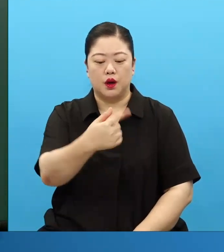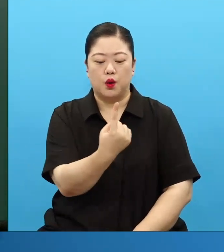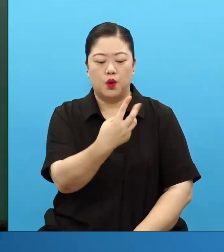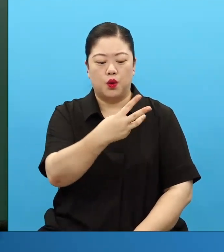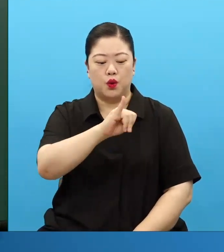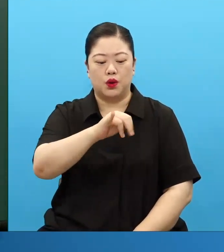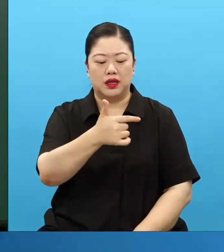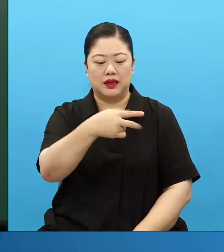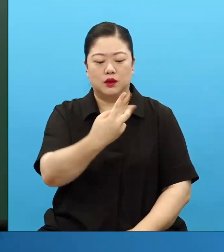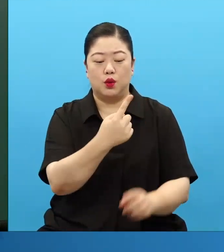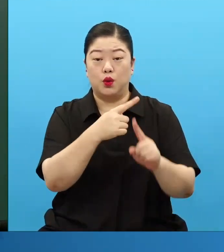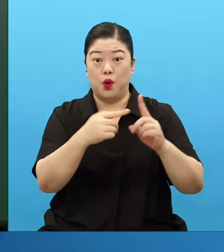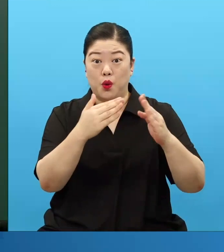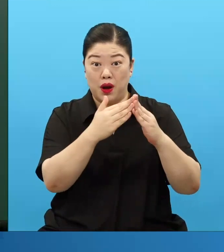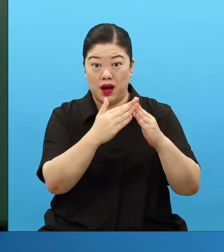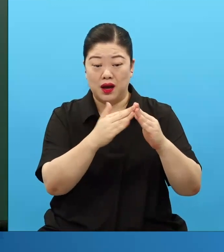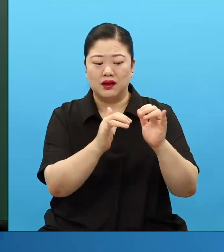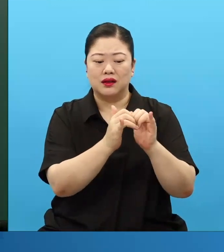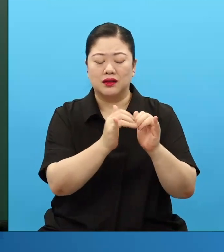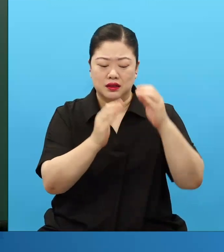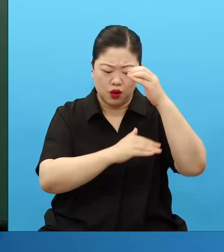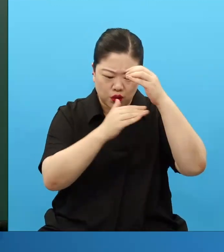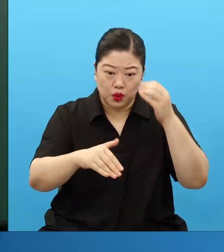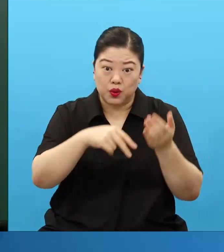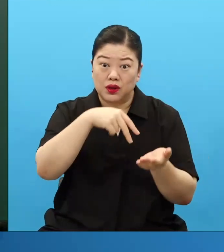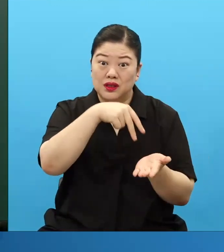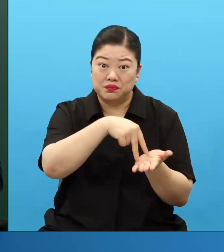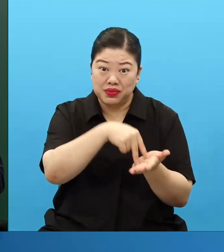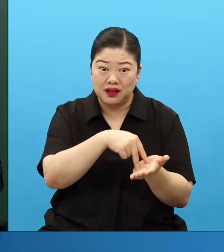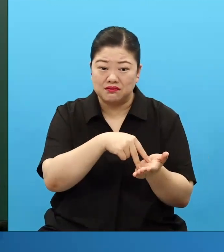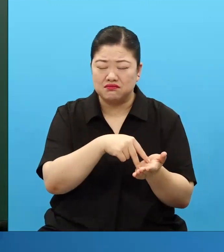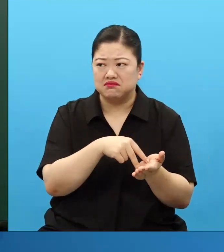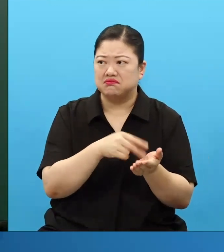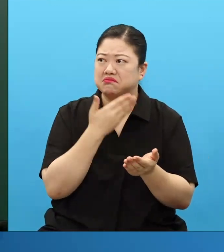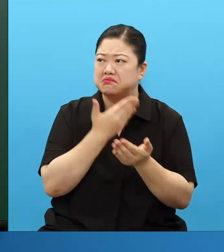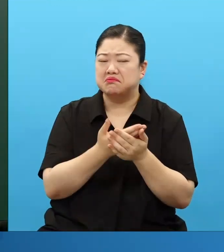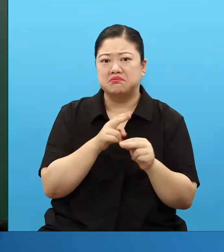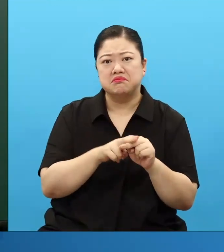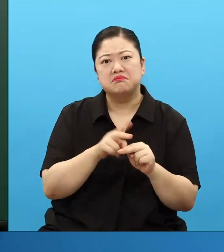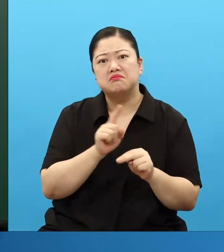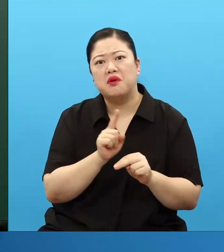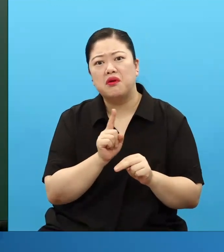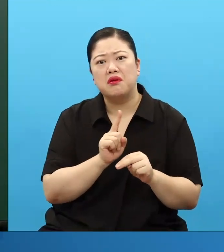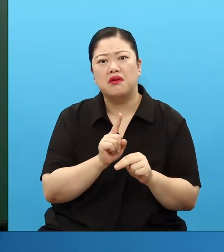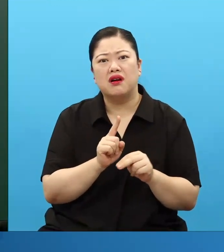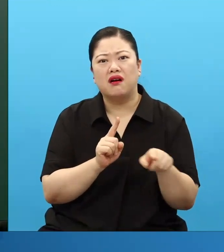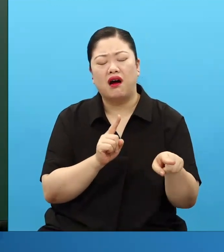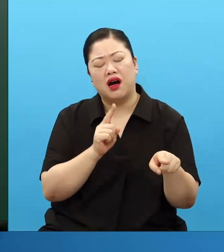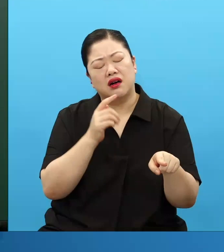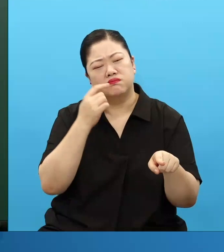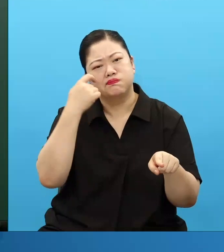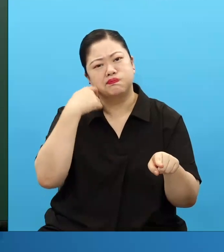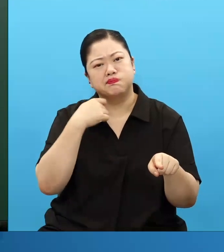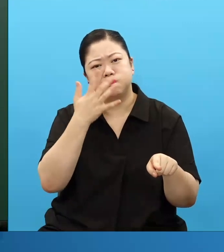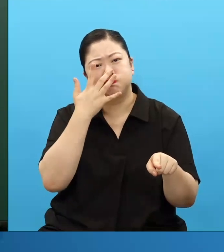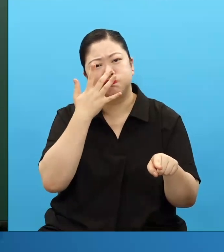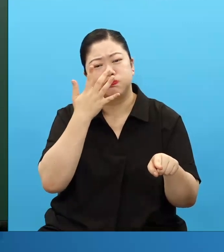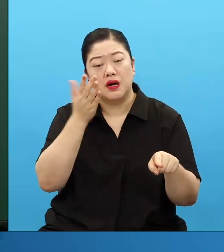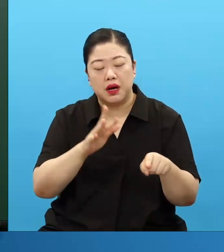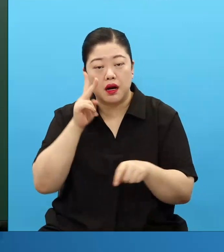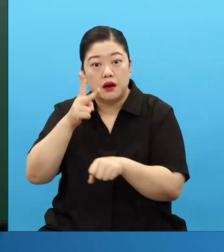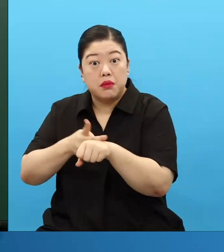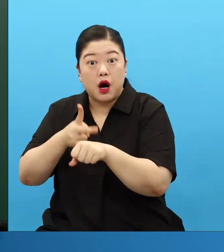evidence becomes clear in us. 전국 세계 우리 중직자 사람들은 전부 여기에 집중하셔야 됩니다. And so all of our church officers and business people throughout the